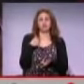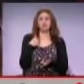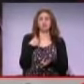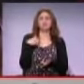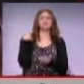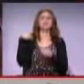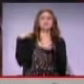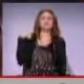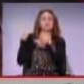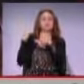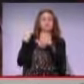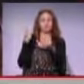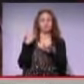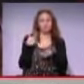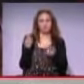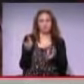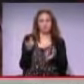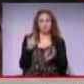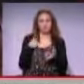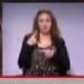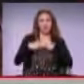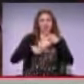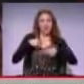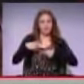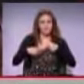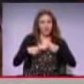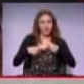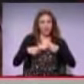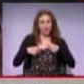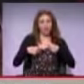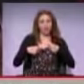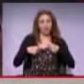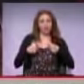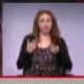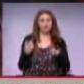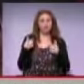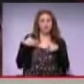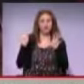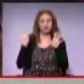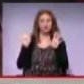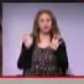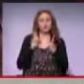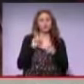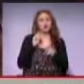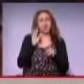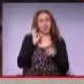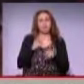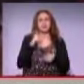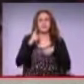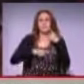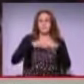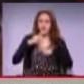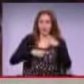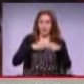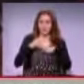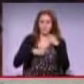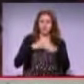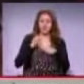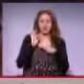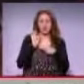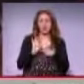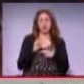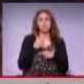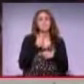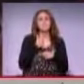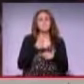وحسيت ساعتها بقى يعني طب مش هكمل. بعد كده قلت لا انت كمل، انت حاجه بتحبها وحاجه انت مستمتع بيها، فانت